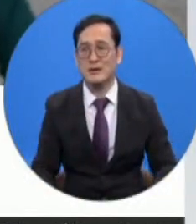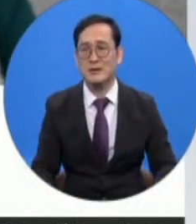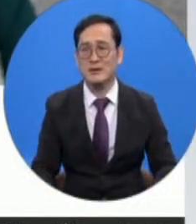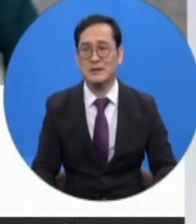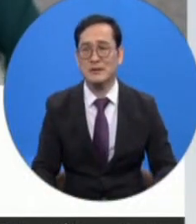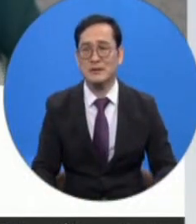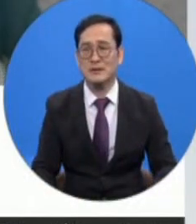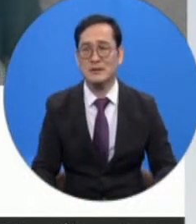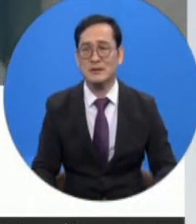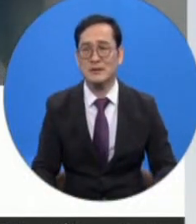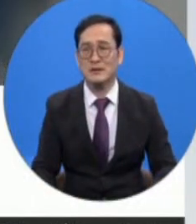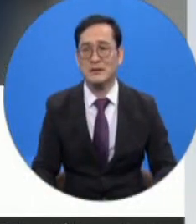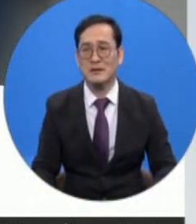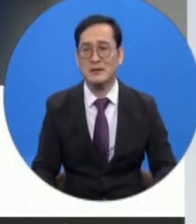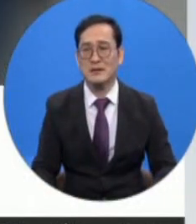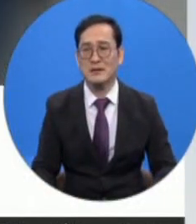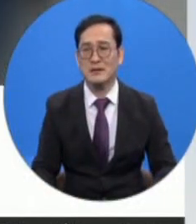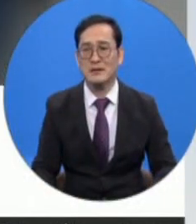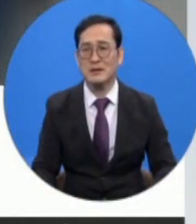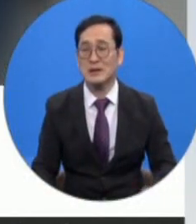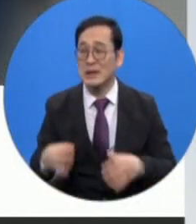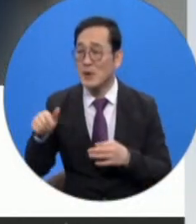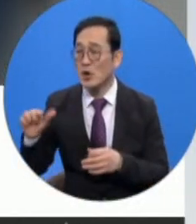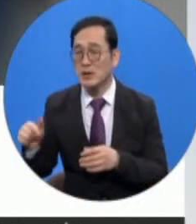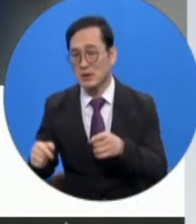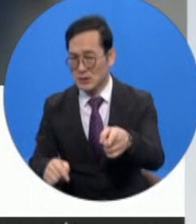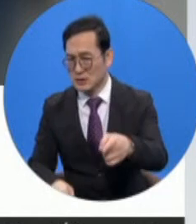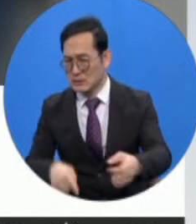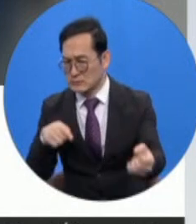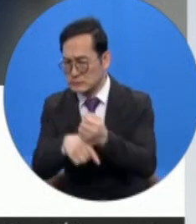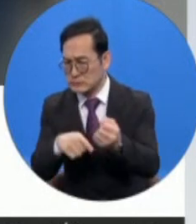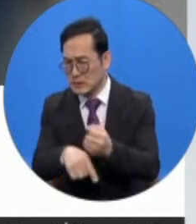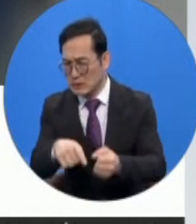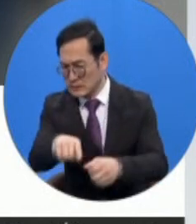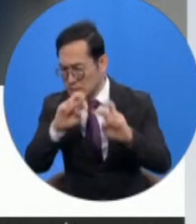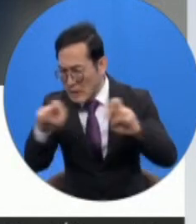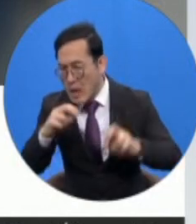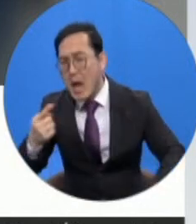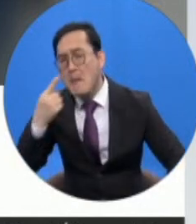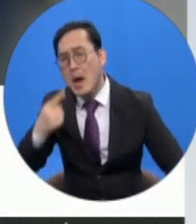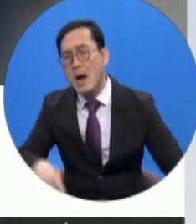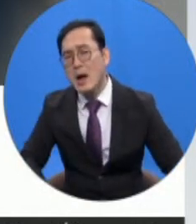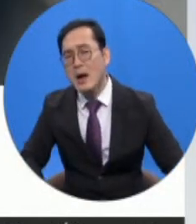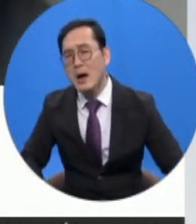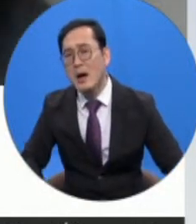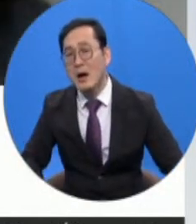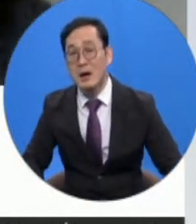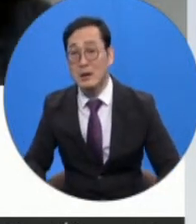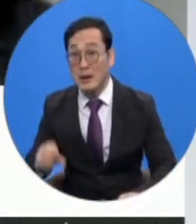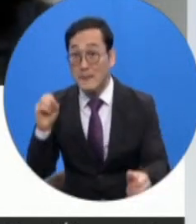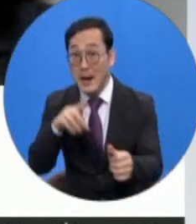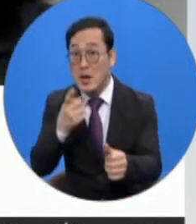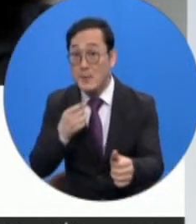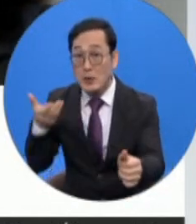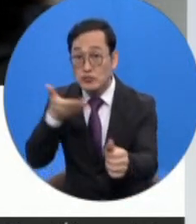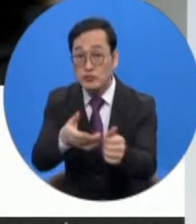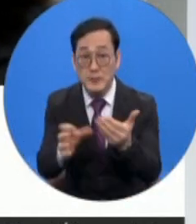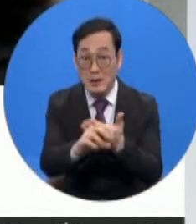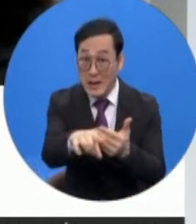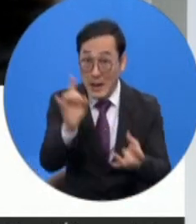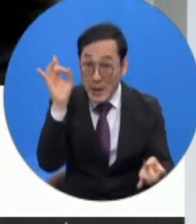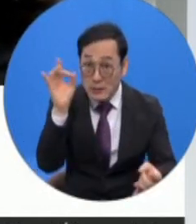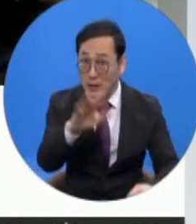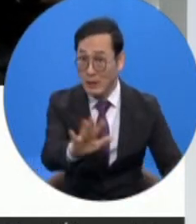니네 털면 뭐 깨끗해 이런 식으로 이야기를 했다라고 하면은 그것에 대한 그 반발이나 파장이 얼마나 컸겠습니까?